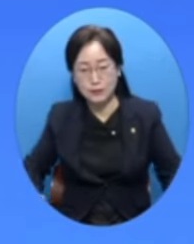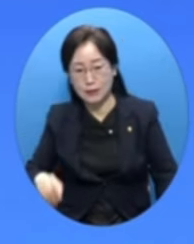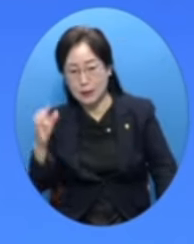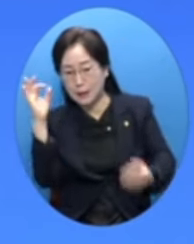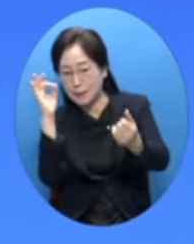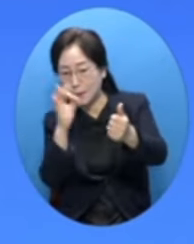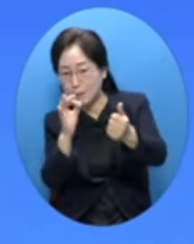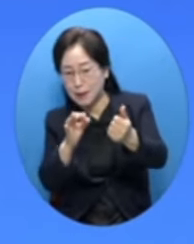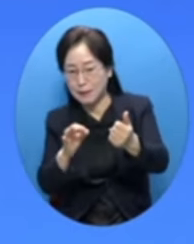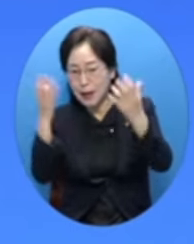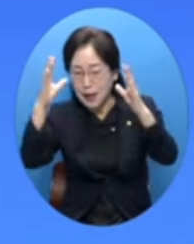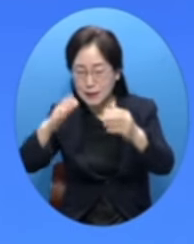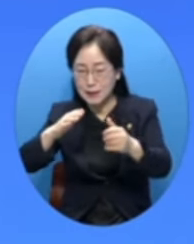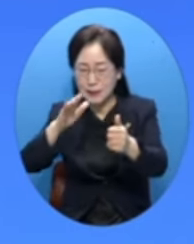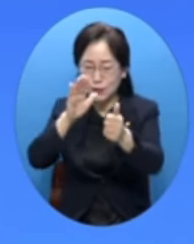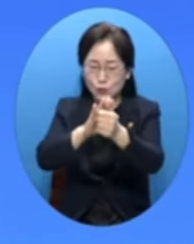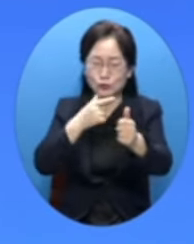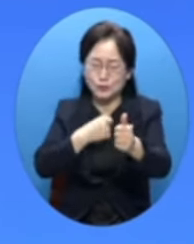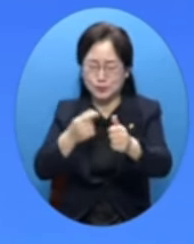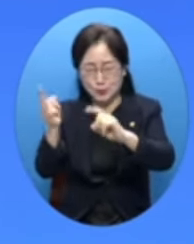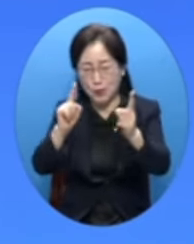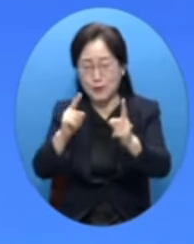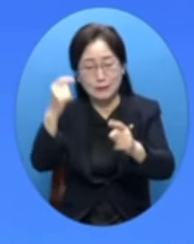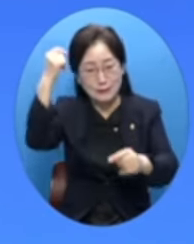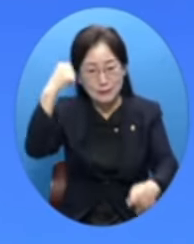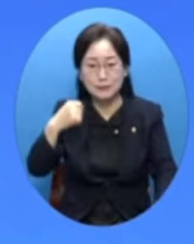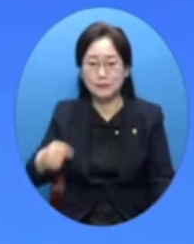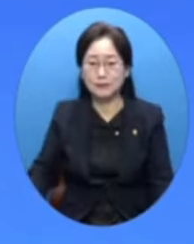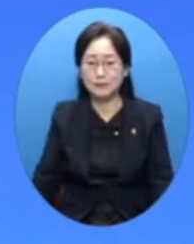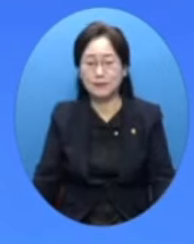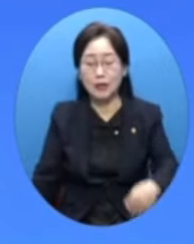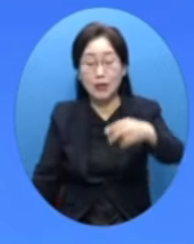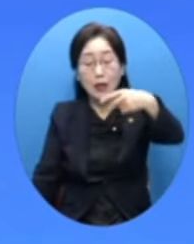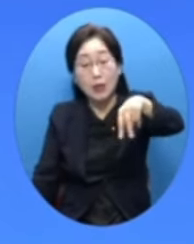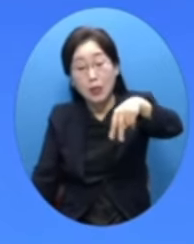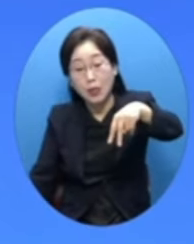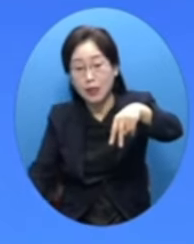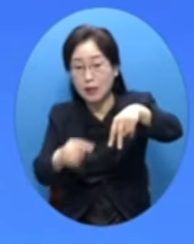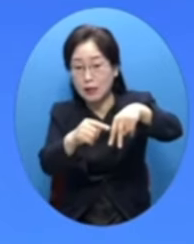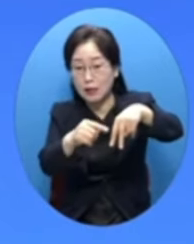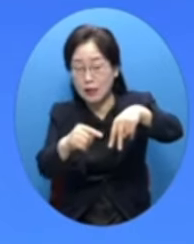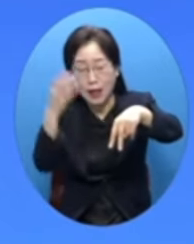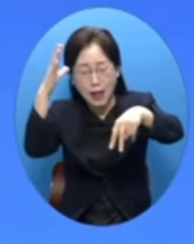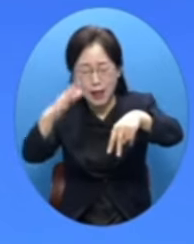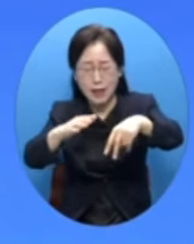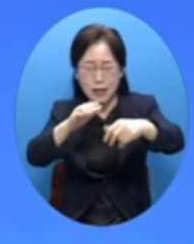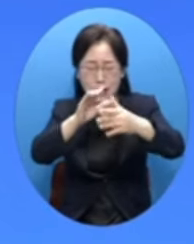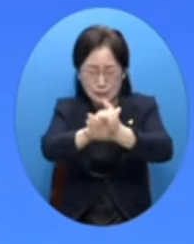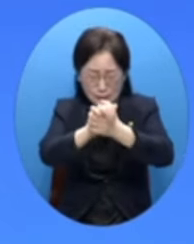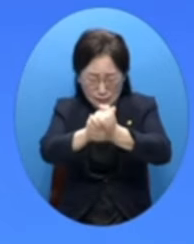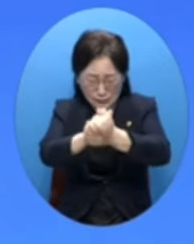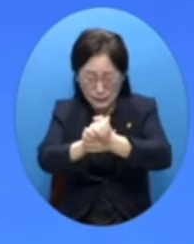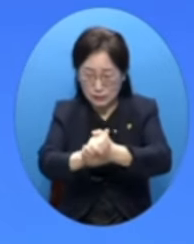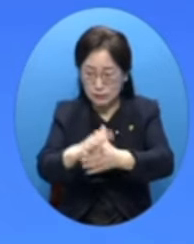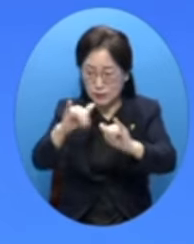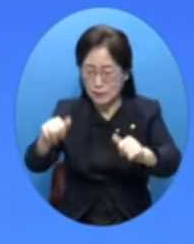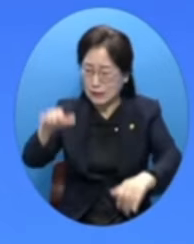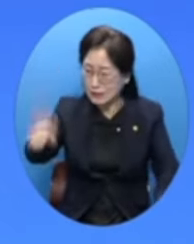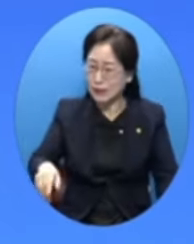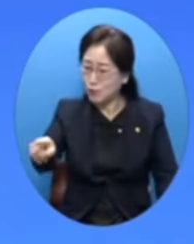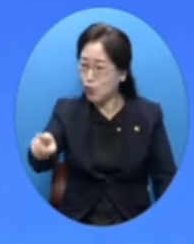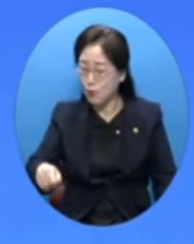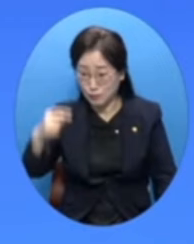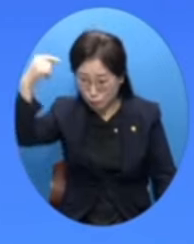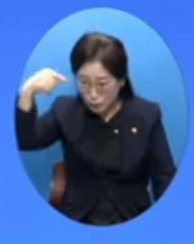낫겠다. 그래가지고 그 소아마비아의 발을 잡고 간절히 기도하니까 사람들이 저 사람 뭐 하느냐고